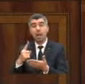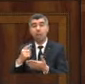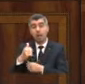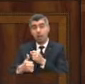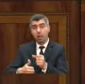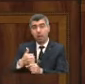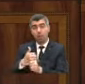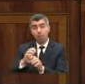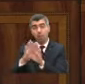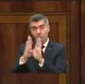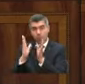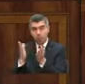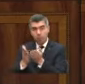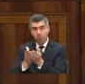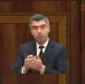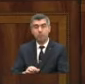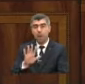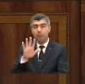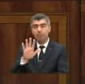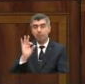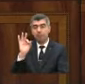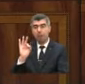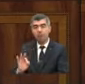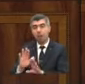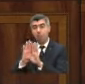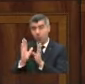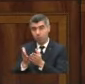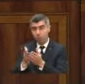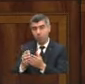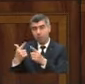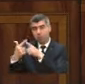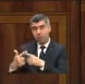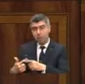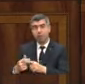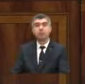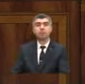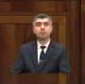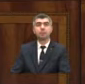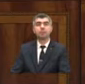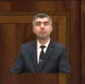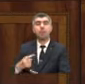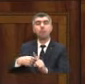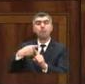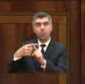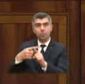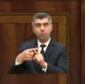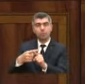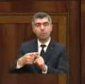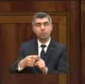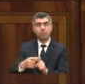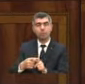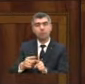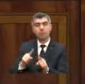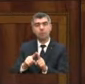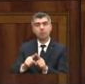في المجموع ديال المنظومة كلها فيها 5% من الناتج الداخلي الخام، وهذا كيبقى دون المستوى المطلوب. إذا ضفنا عليه الدعم